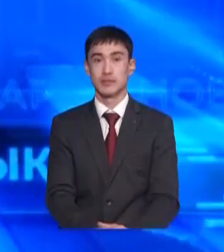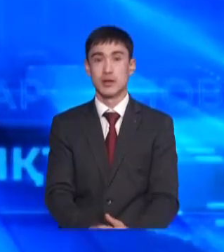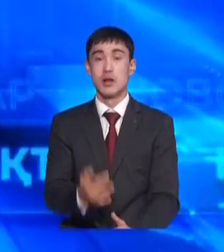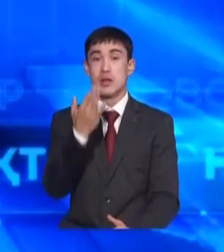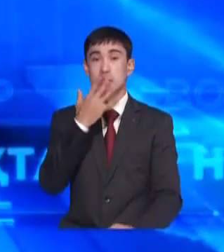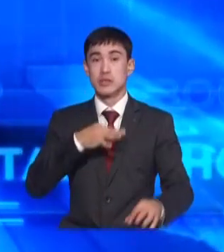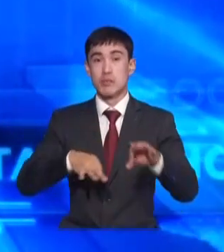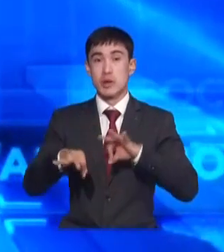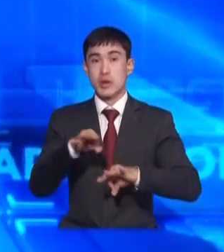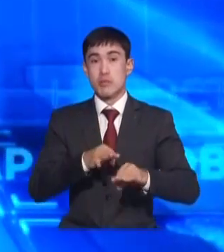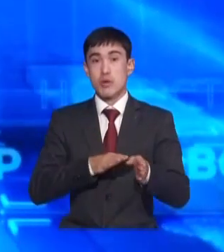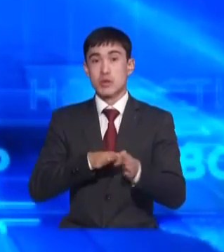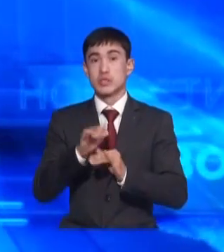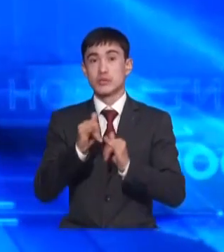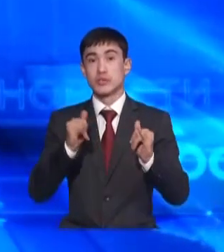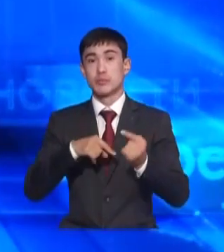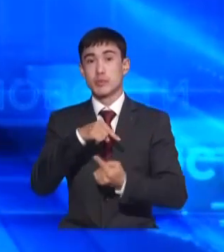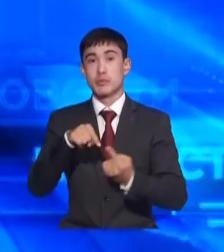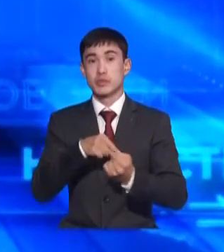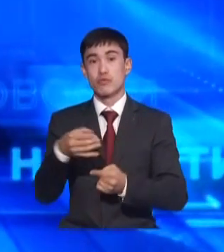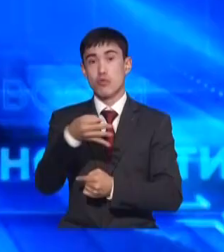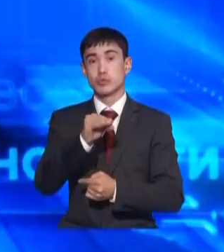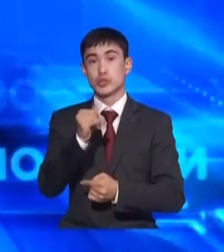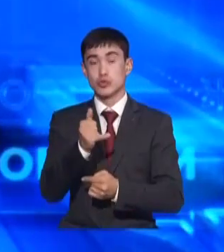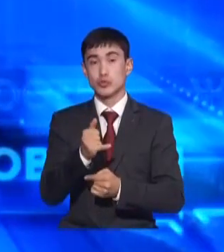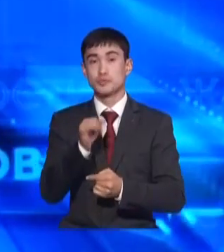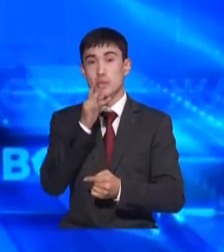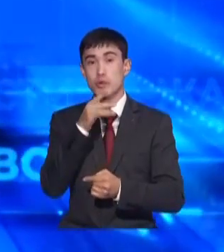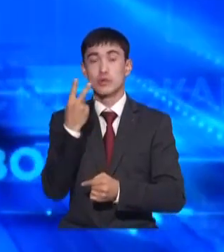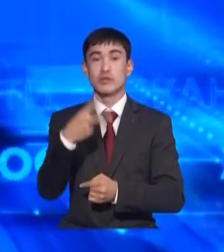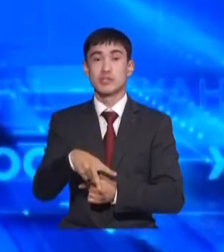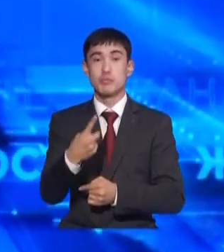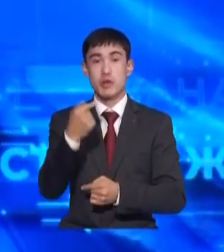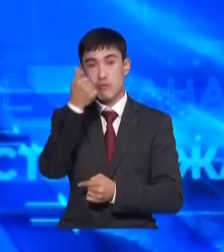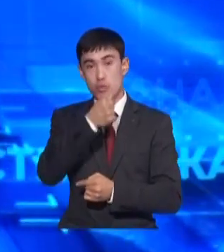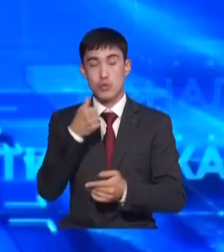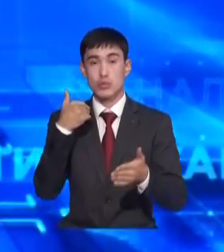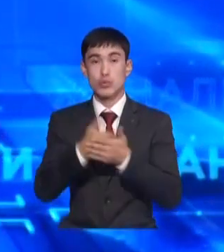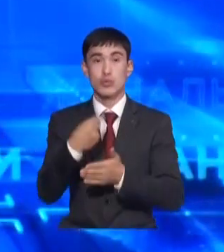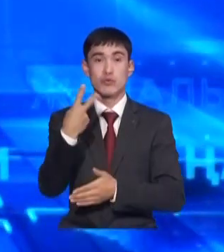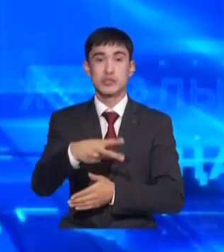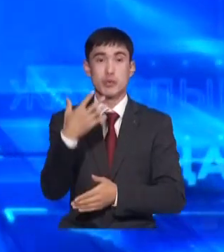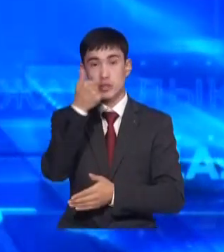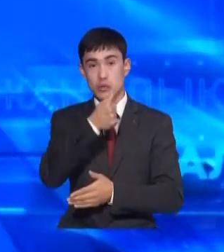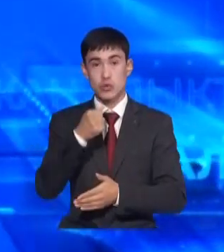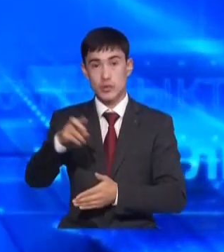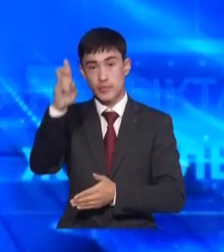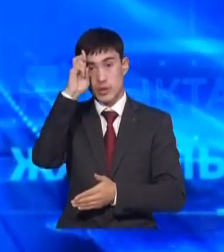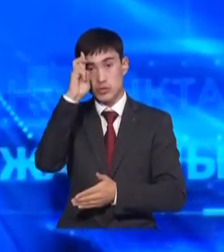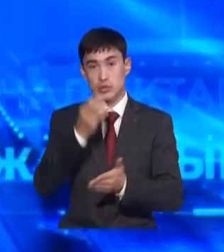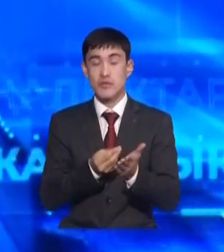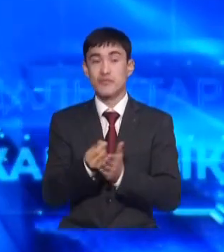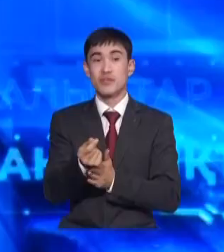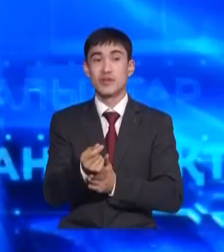В рамках национального проекта по развитию предпринимательства в области ЖЭЦу в период с 2021 по 2025